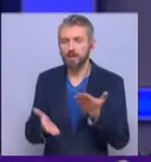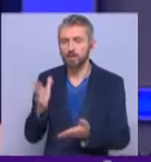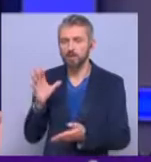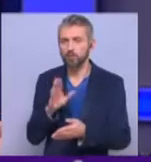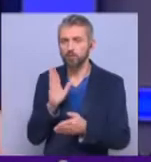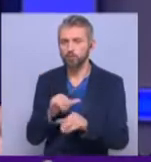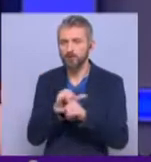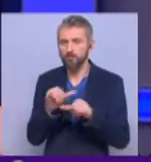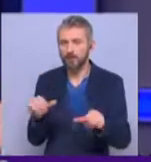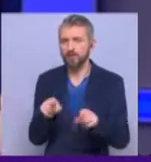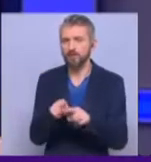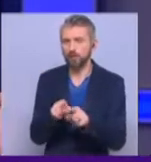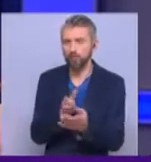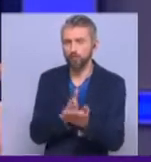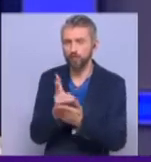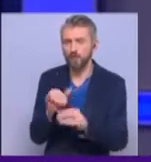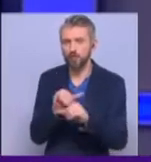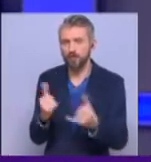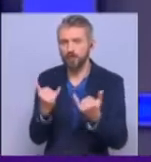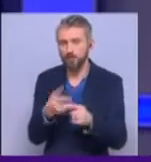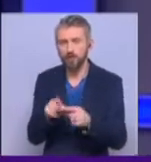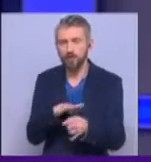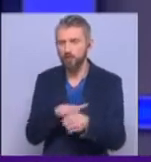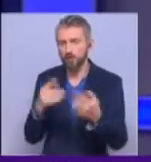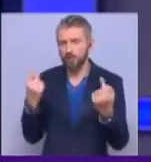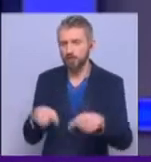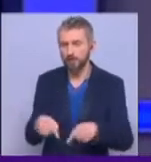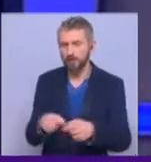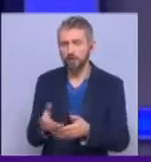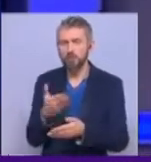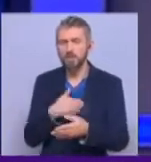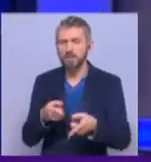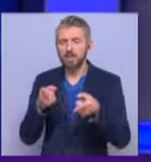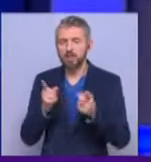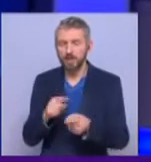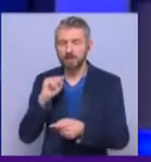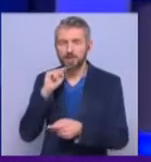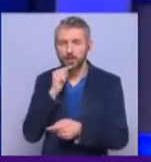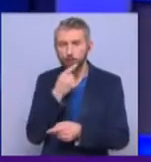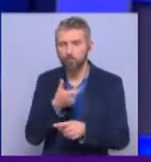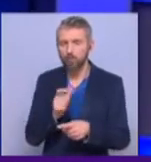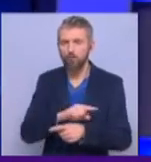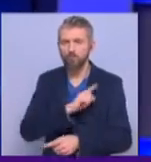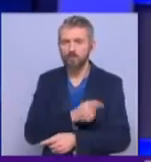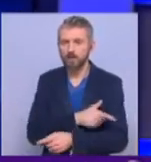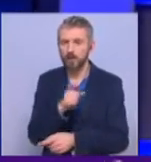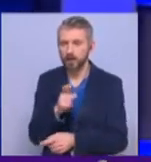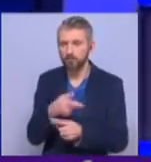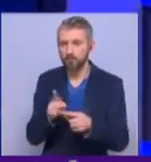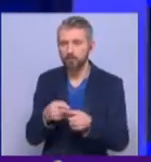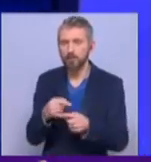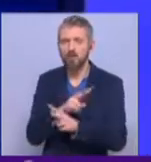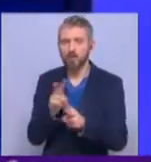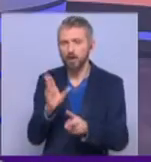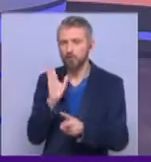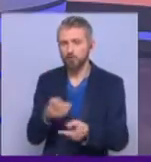буде розвиватися в такому ключі, як розвивається зараз, це повна деградація. Тобто ми дійсно зекономимо дуже сильно газ, тому що просто нікому його